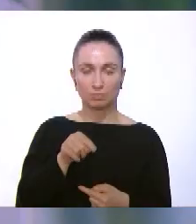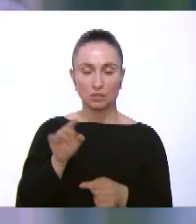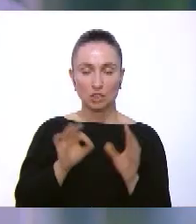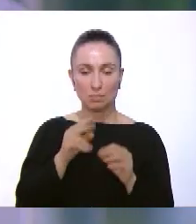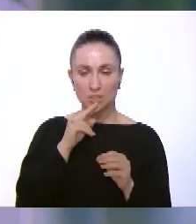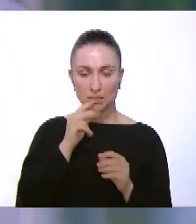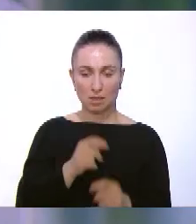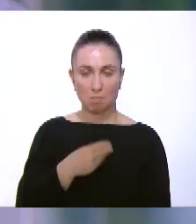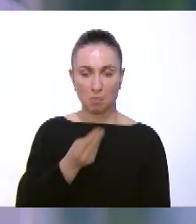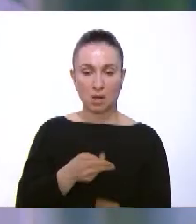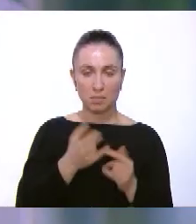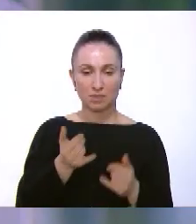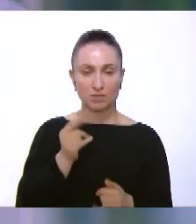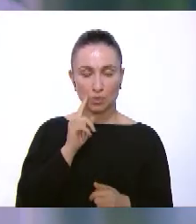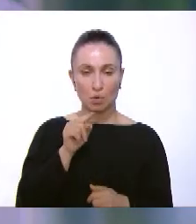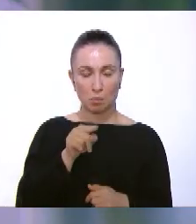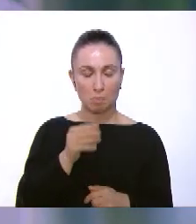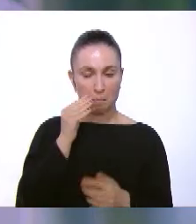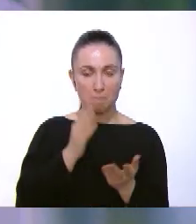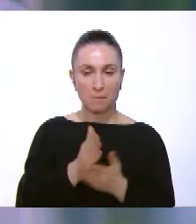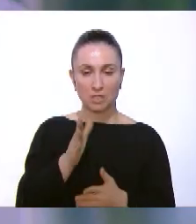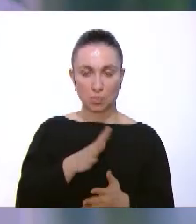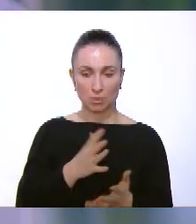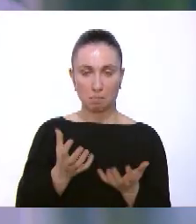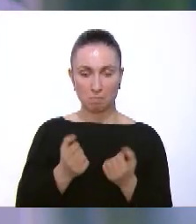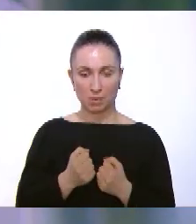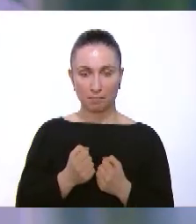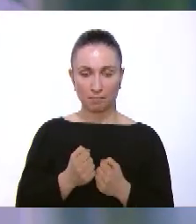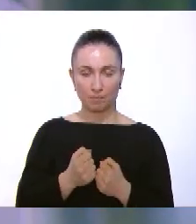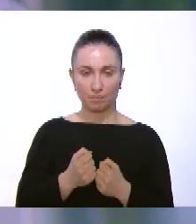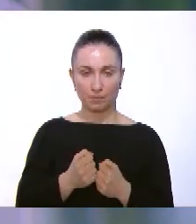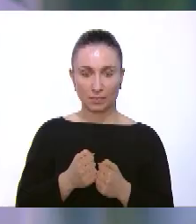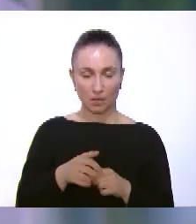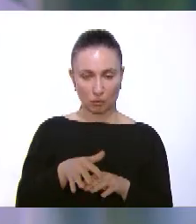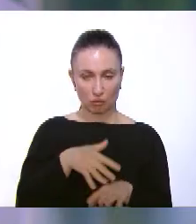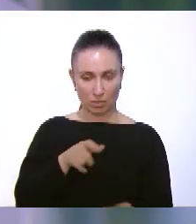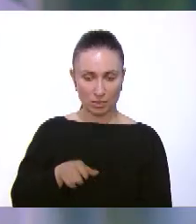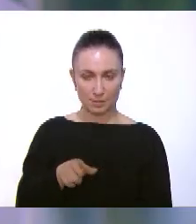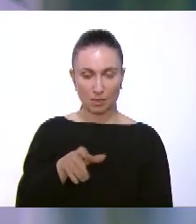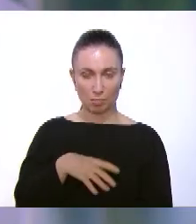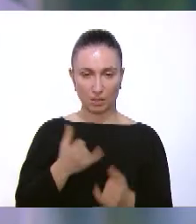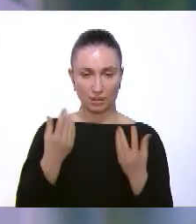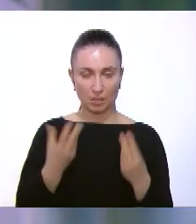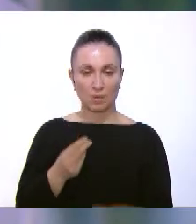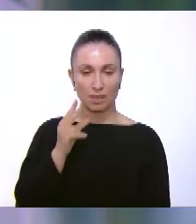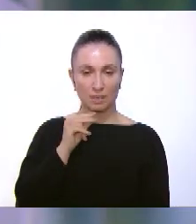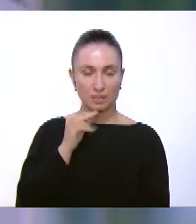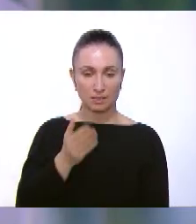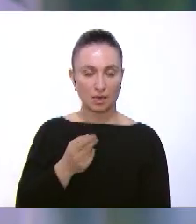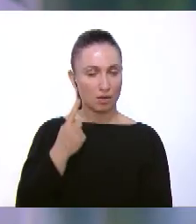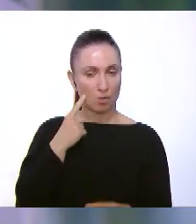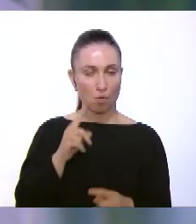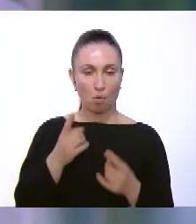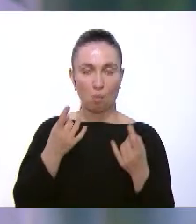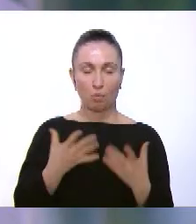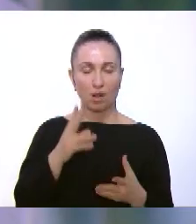შერჩეული მედიკამენტები, იმისთვის რომ მიზანი იყოს მიღწეული. გრძელი გზა გამოიარა დღევანდელმა თარიღმა. ეს არ არის